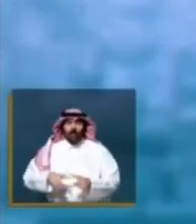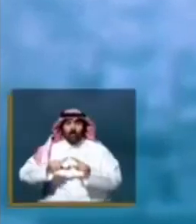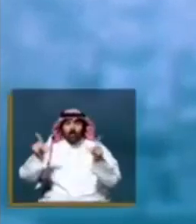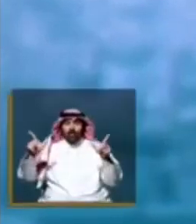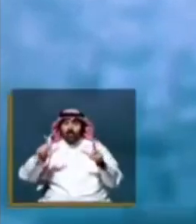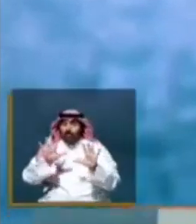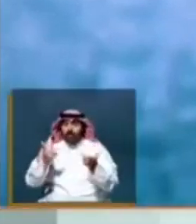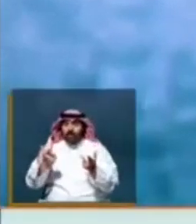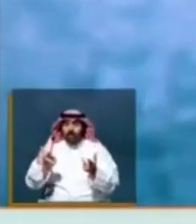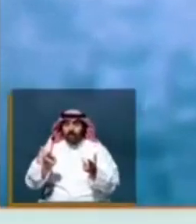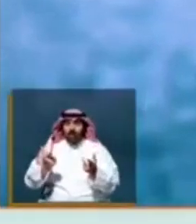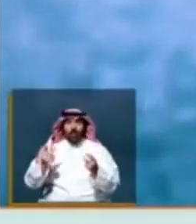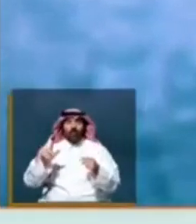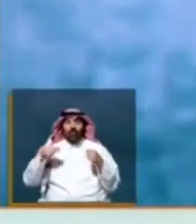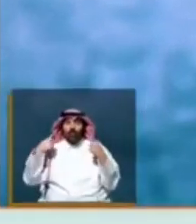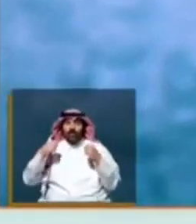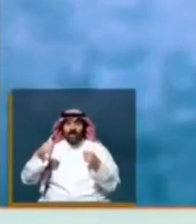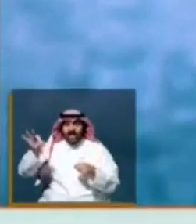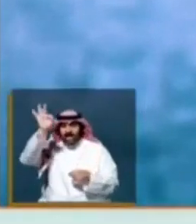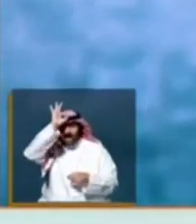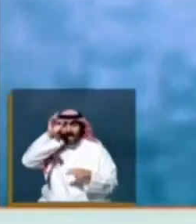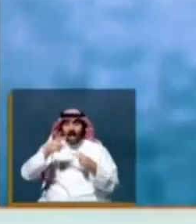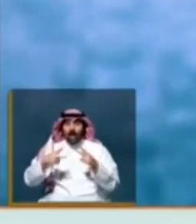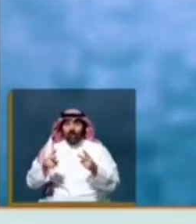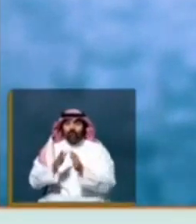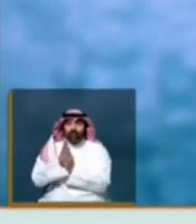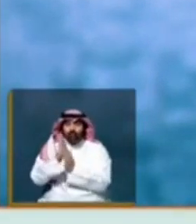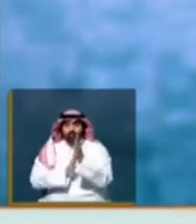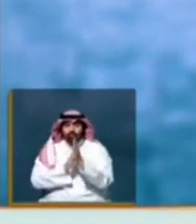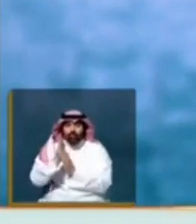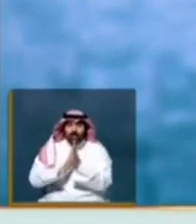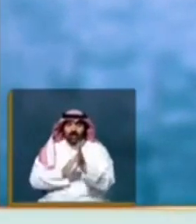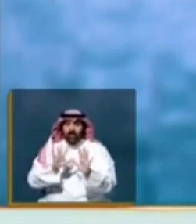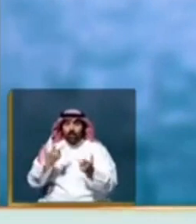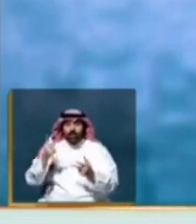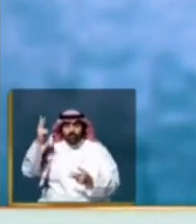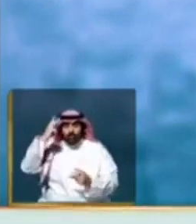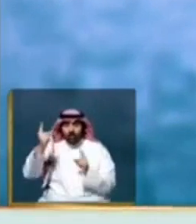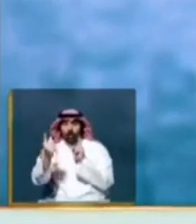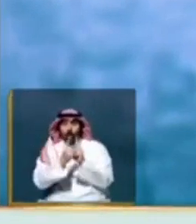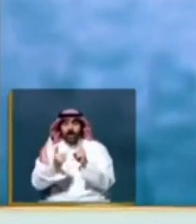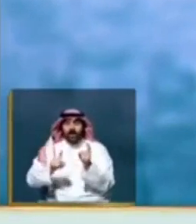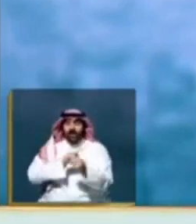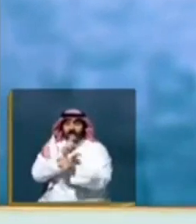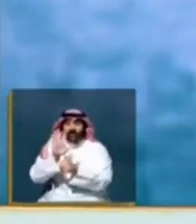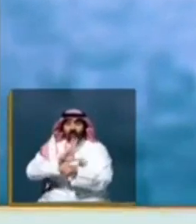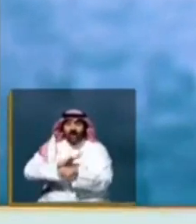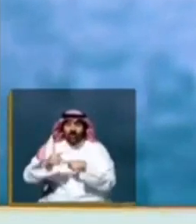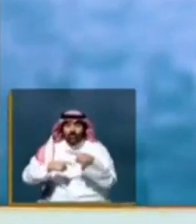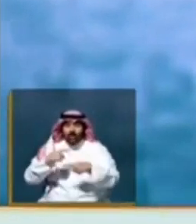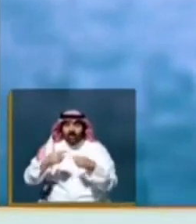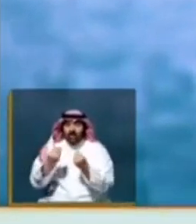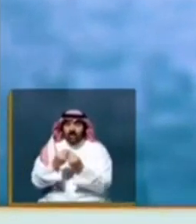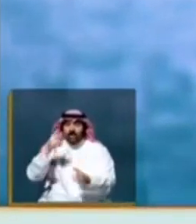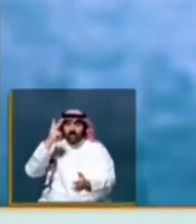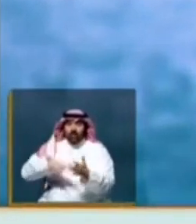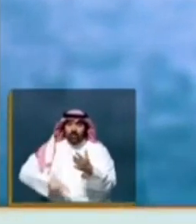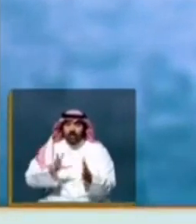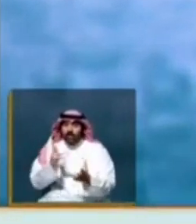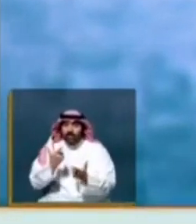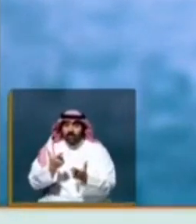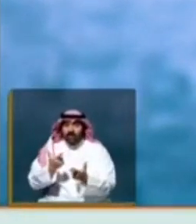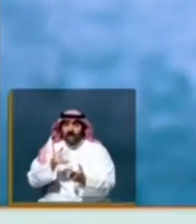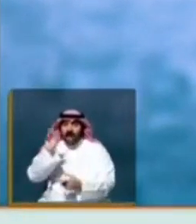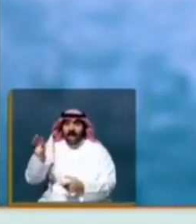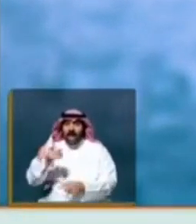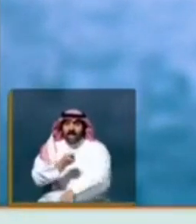صرح مصدر مسؤول بوزارة الداخلية بأنه في إطار الجهود التي تقوم بها المملكة في مواجهة جائحة فيروس كورونا وتنفيذا لتوصيات الجهات